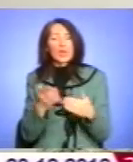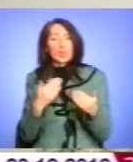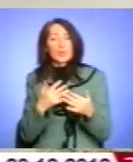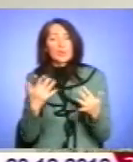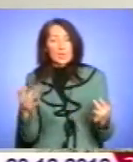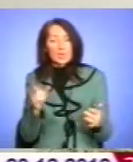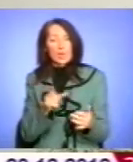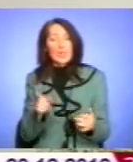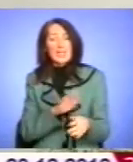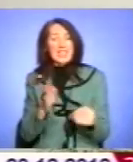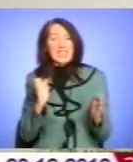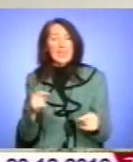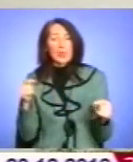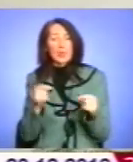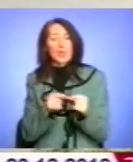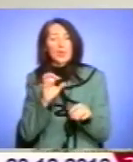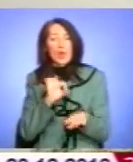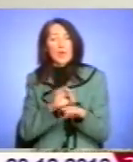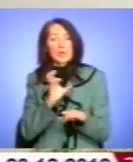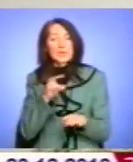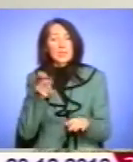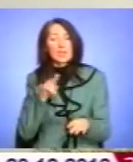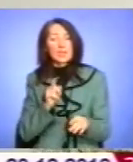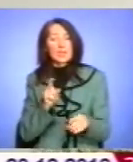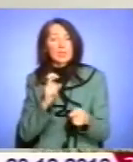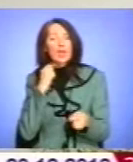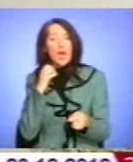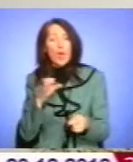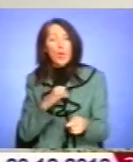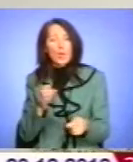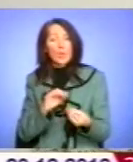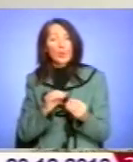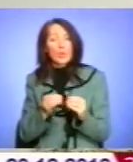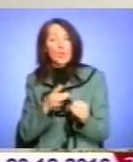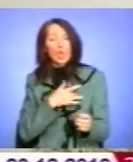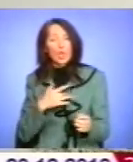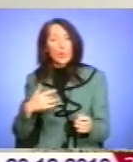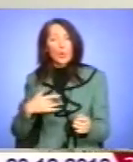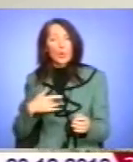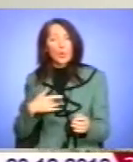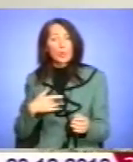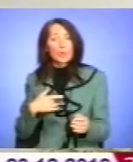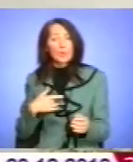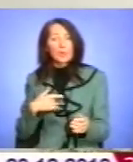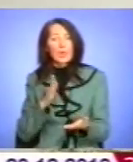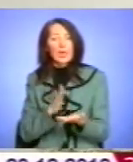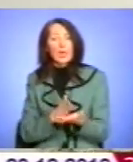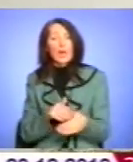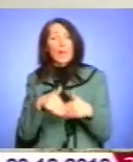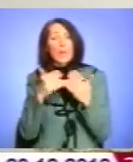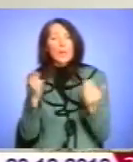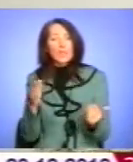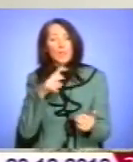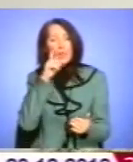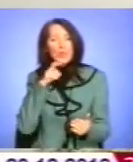конкретно людей, залежних від алкоголізму і так далі. Проблема туберкульозу є масштабною в Україні.